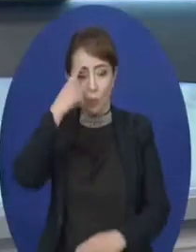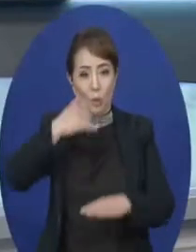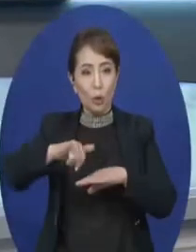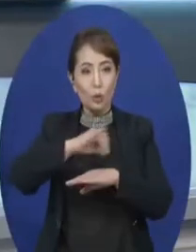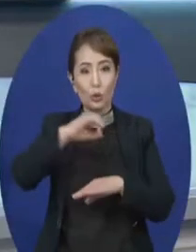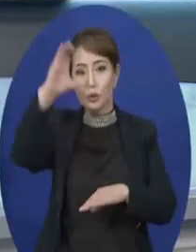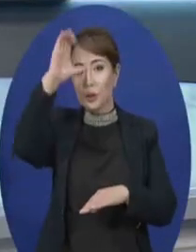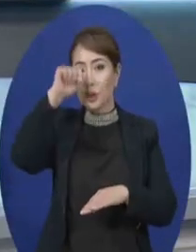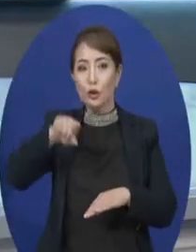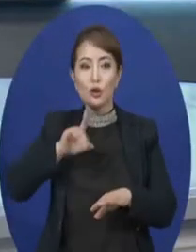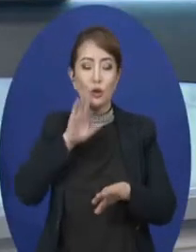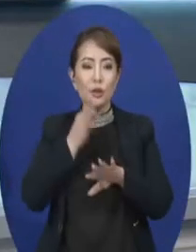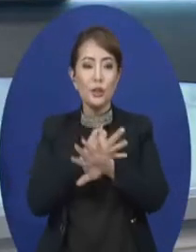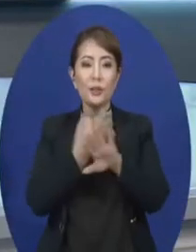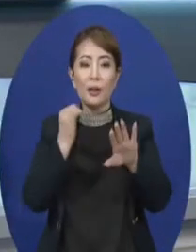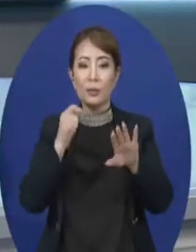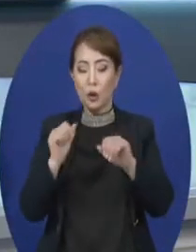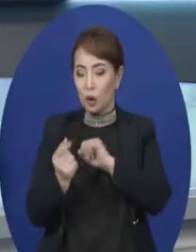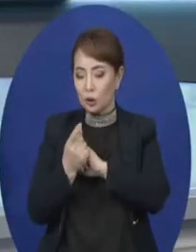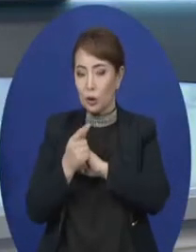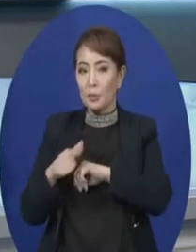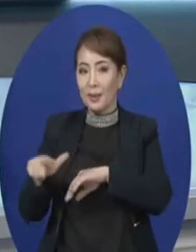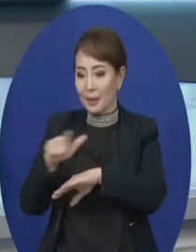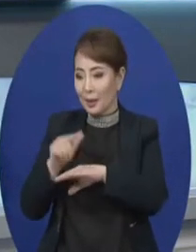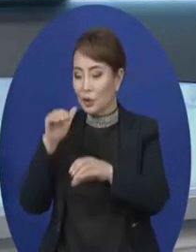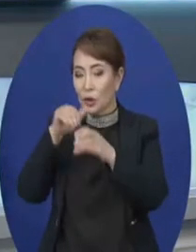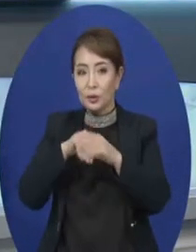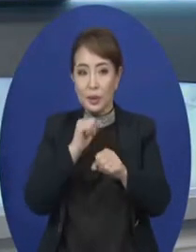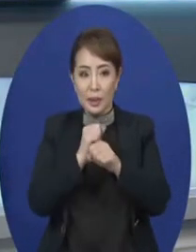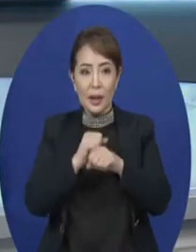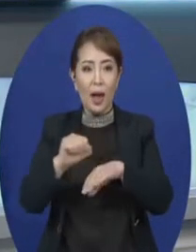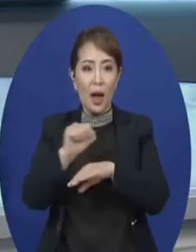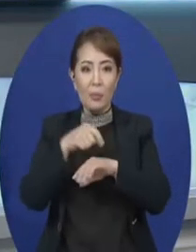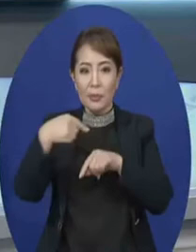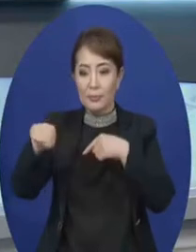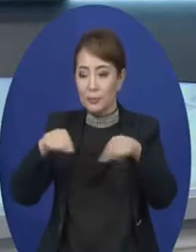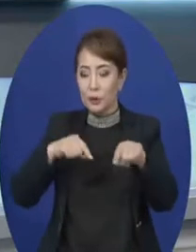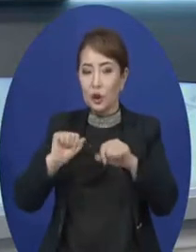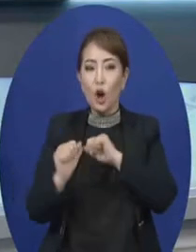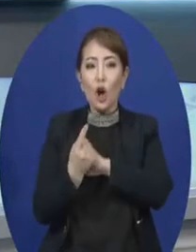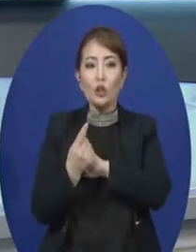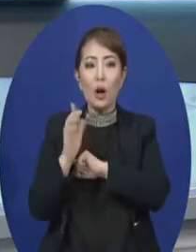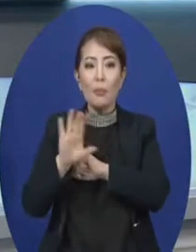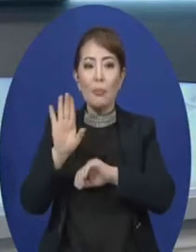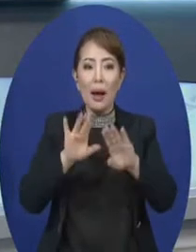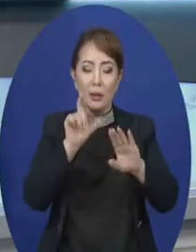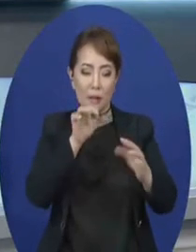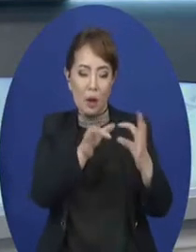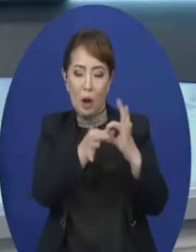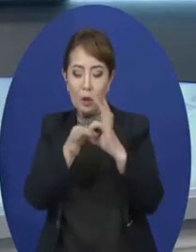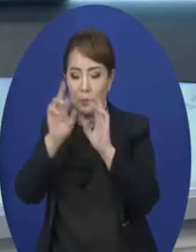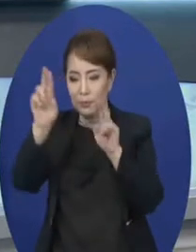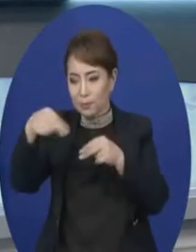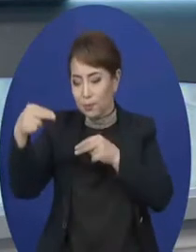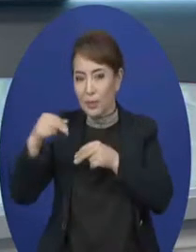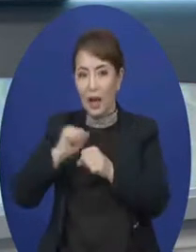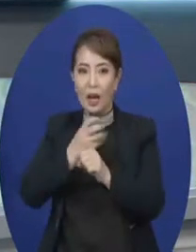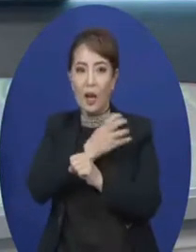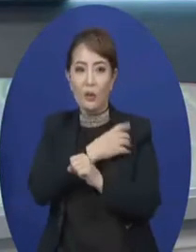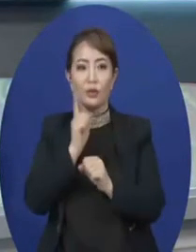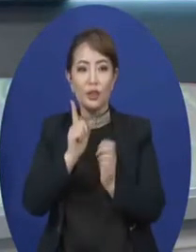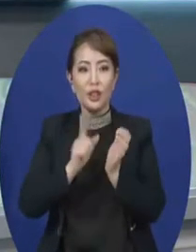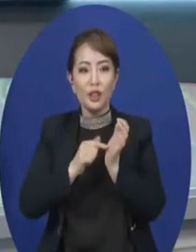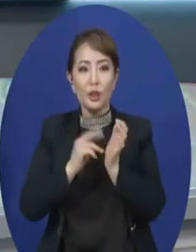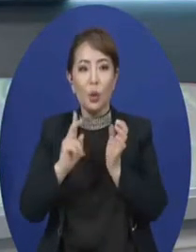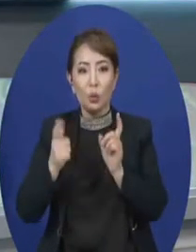Монгол Улсын ерөнхийлөгчид өнөөдөр өглөө 8 цагт онцгой байдлын ерөнхий газарт ажиллаж, аймагуудын онцгой байдлынхантай цахимаар холбогдож, хариуцлагатай ажиллахыг үүрэг